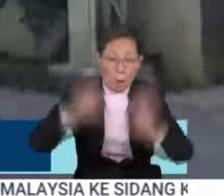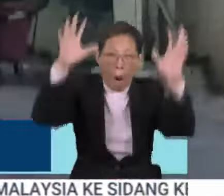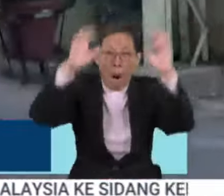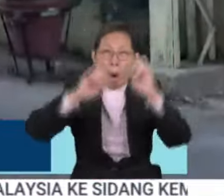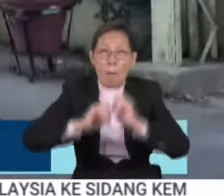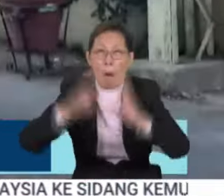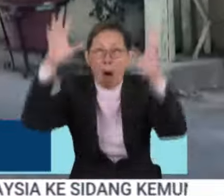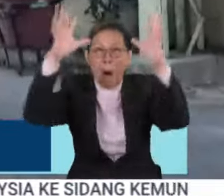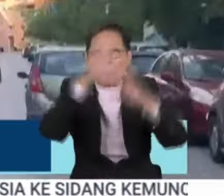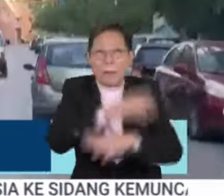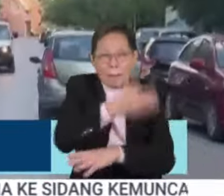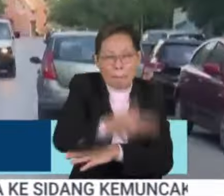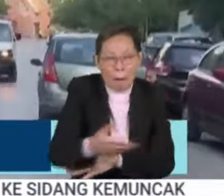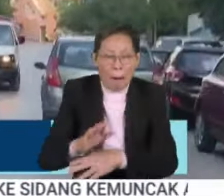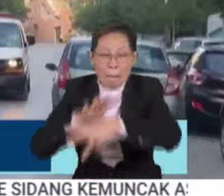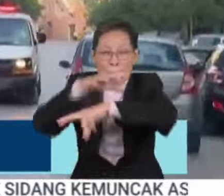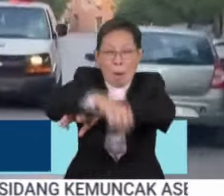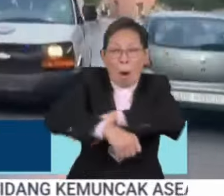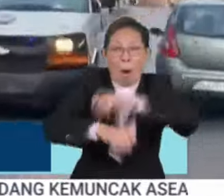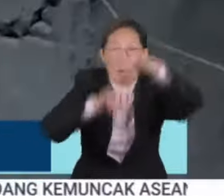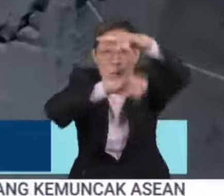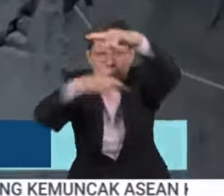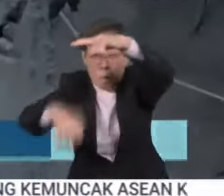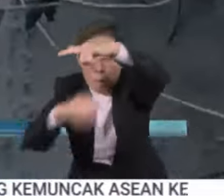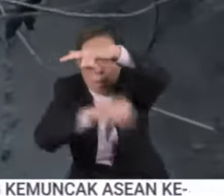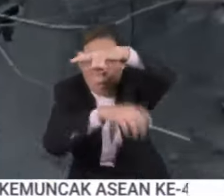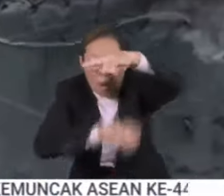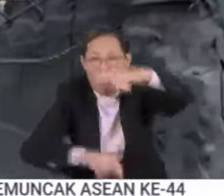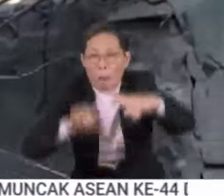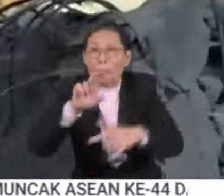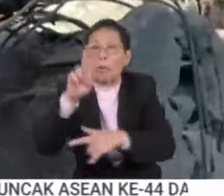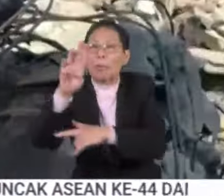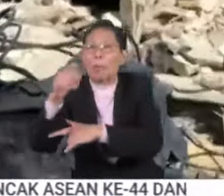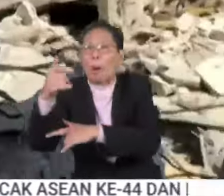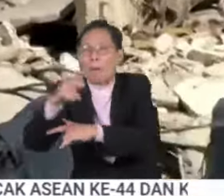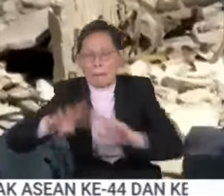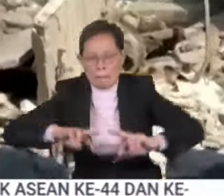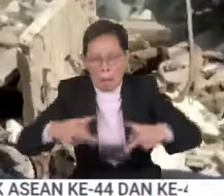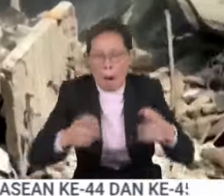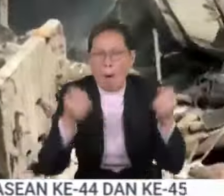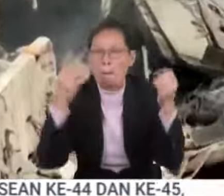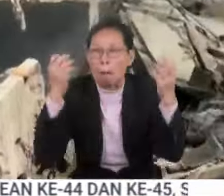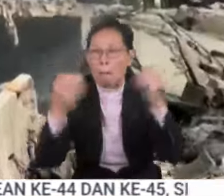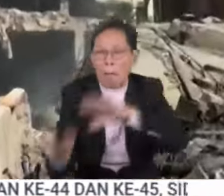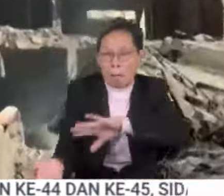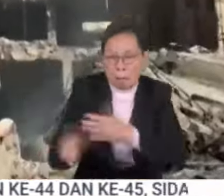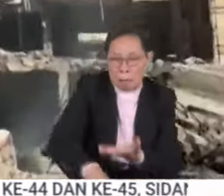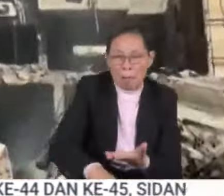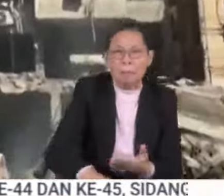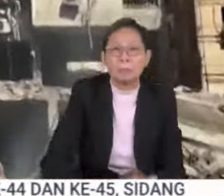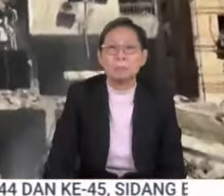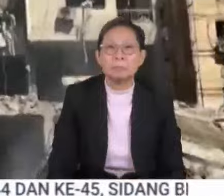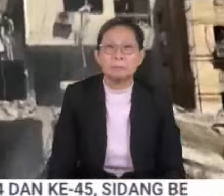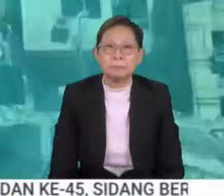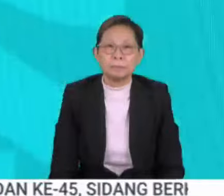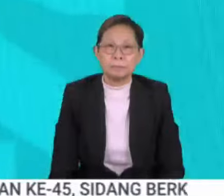peranti komunikasi dan serangan udara di pelbagai kawasan di Lubnan mengakibatkan ramai terkorban.